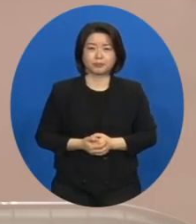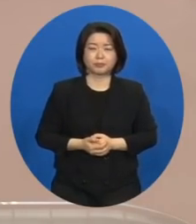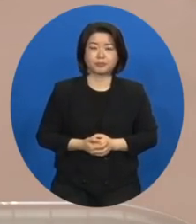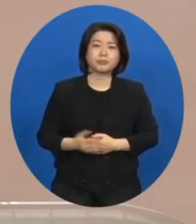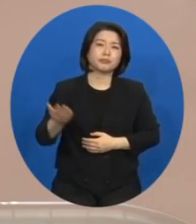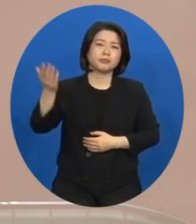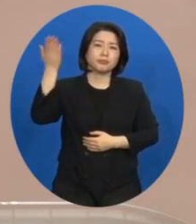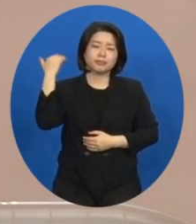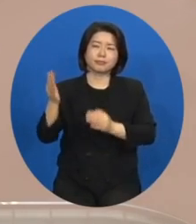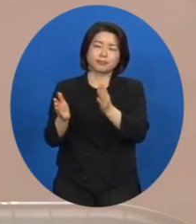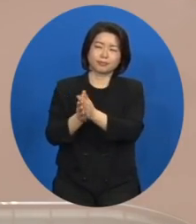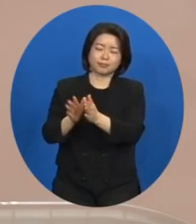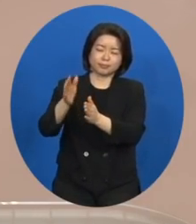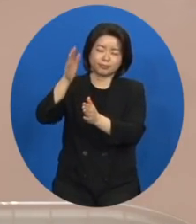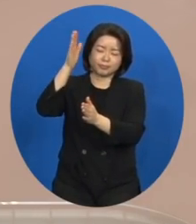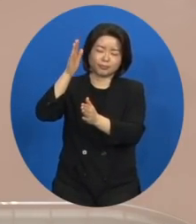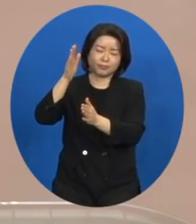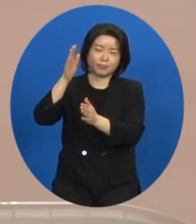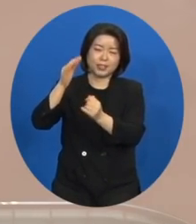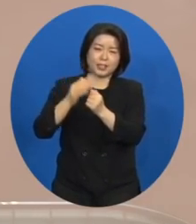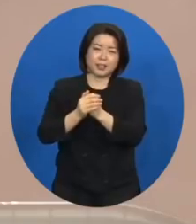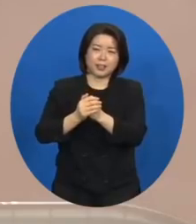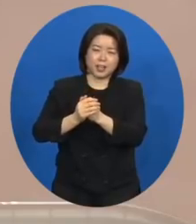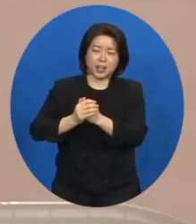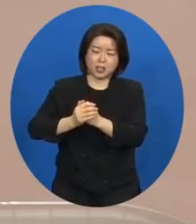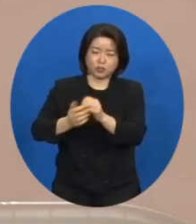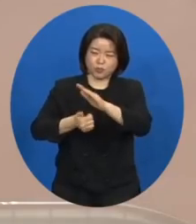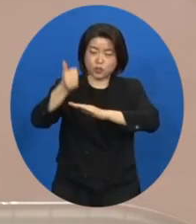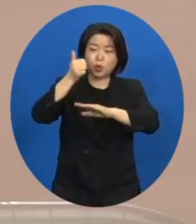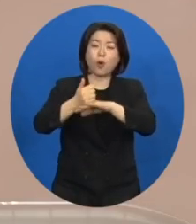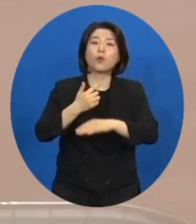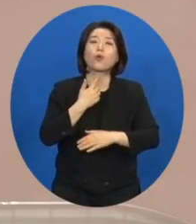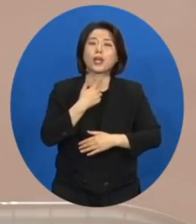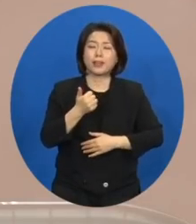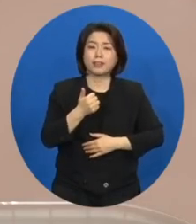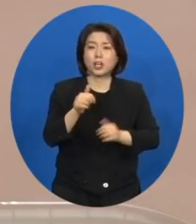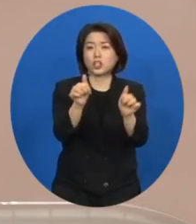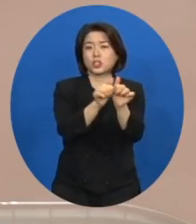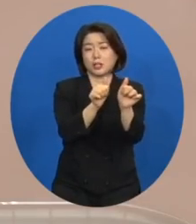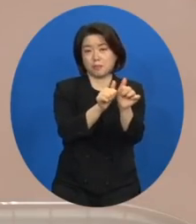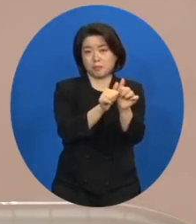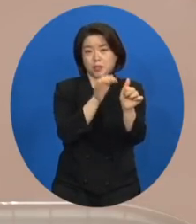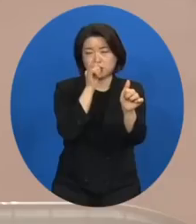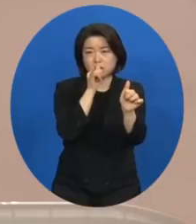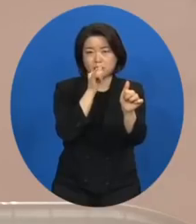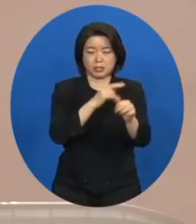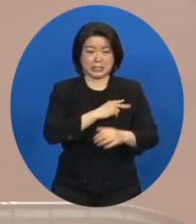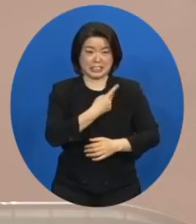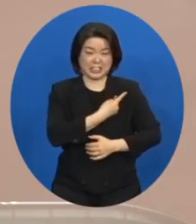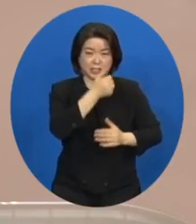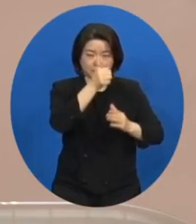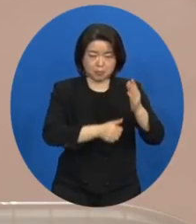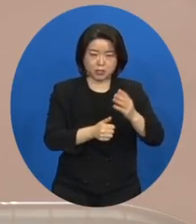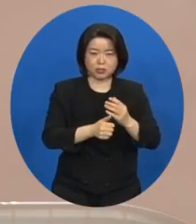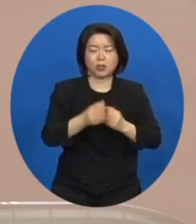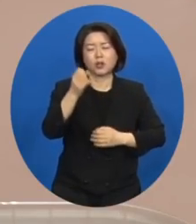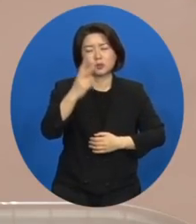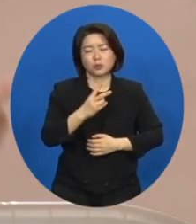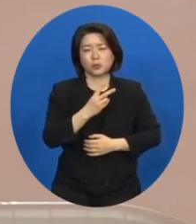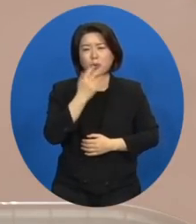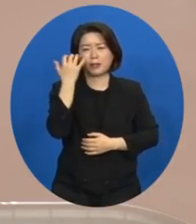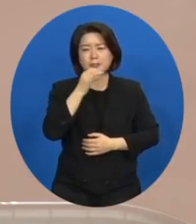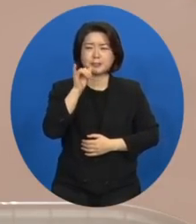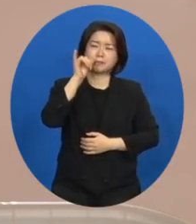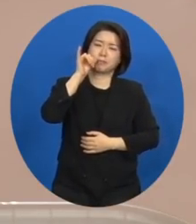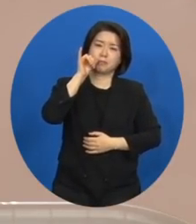과거가 아주 화려했다 는 남자가 있습니다 이단의 깊숙이 빠졌습니다 심한 성충 도 옴 가캐 라 몸이